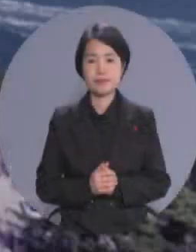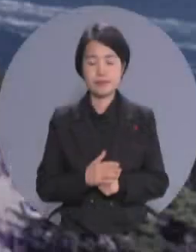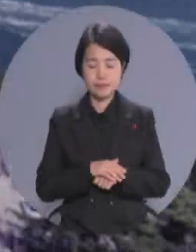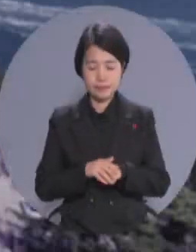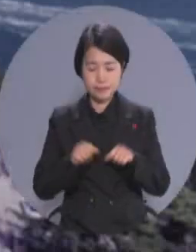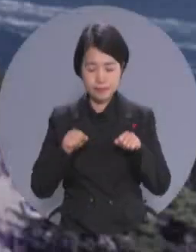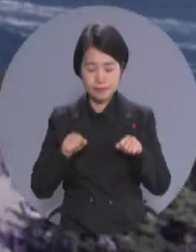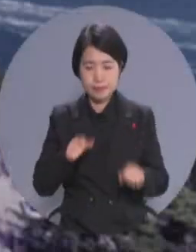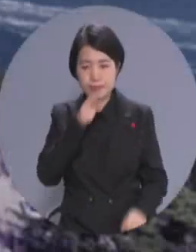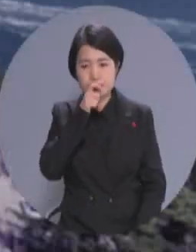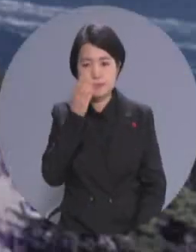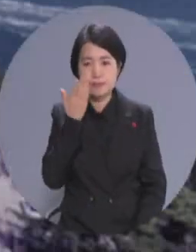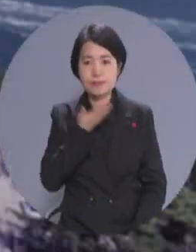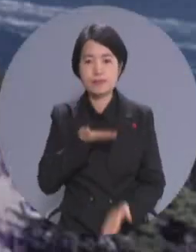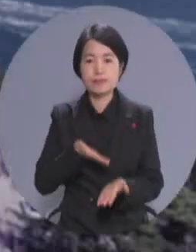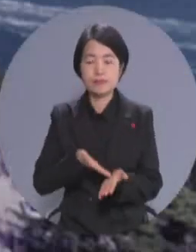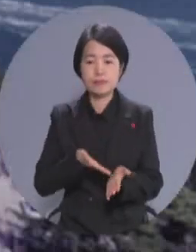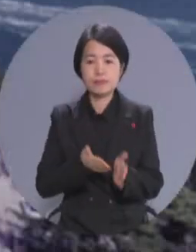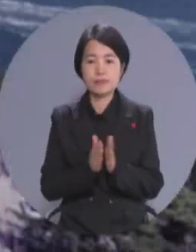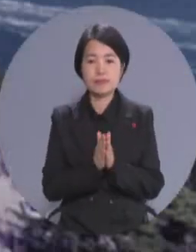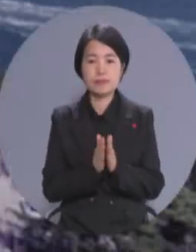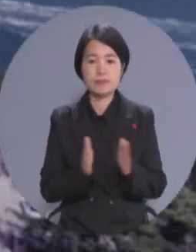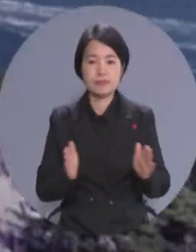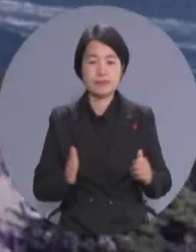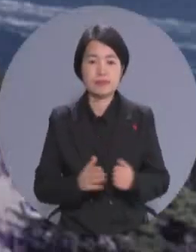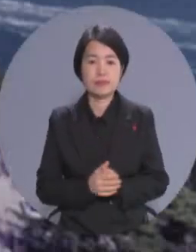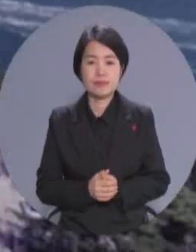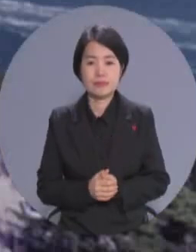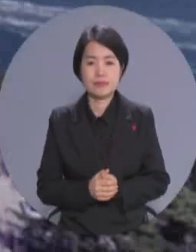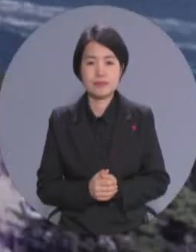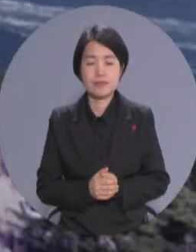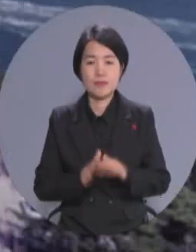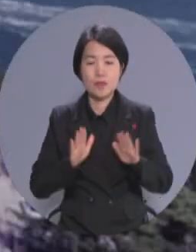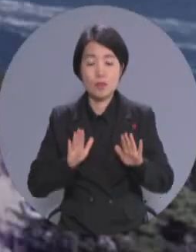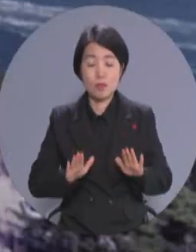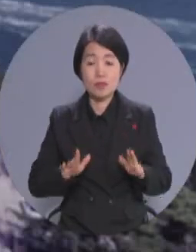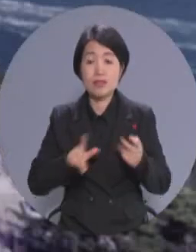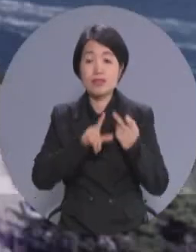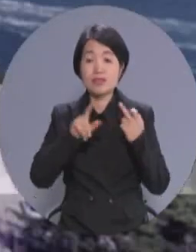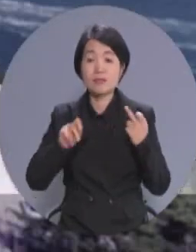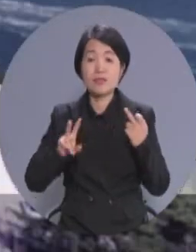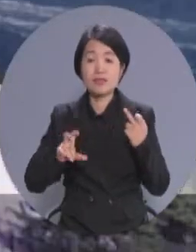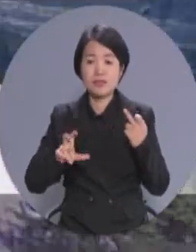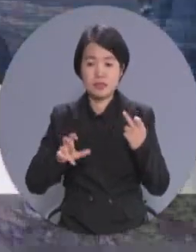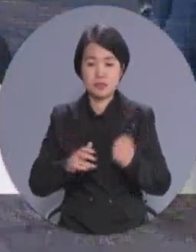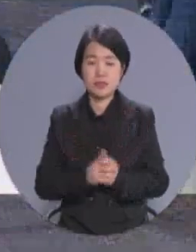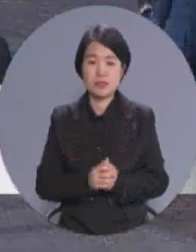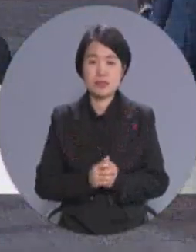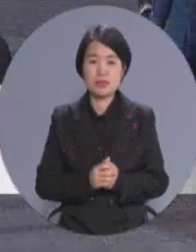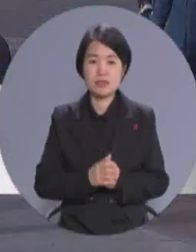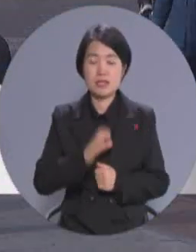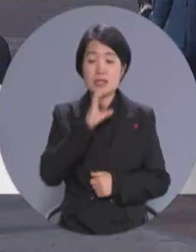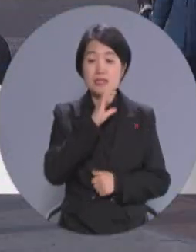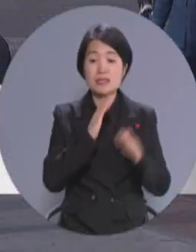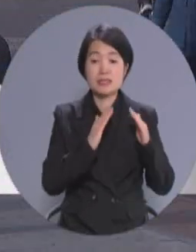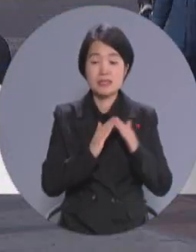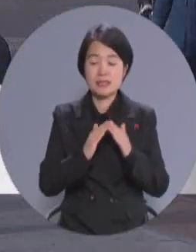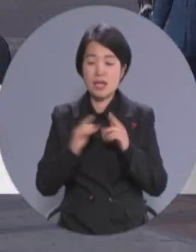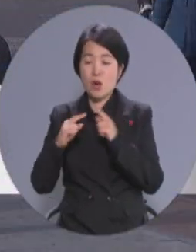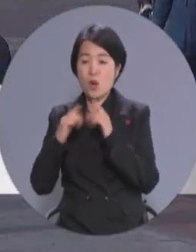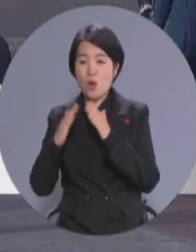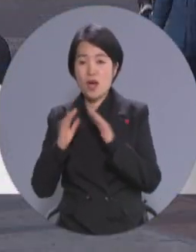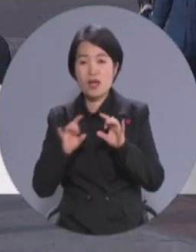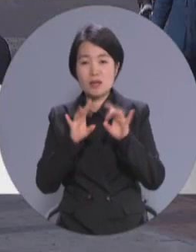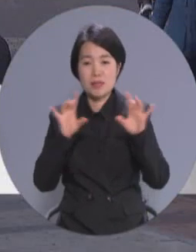여러분 안녕하십니까? 여수 MBC 뉴스데스크입니다. 오늘은 성탄절입니다. 성당과 교회에서는 아기